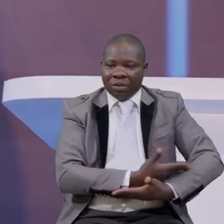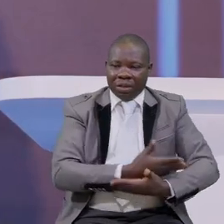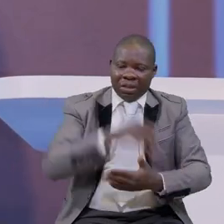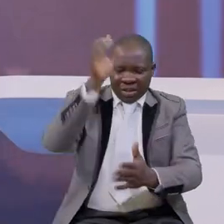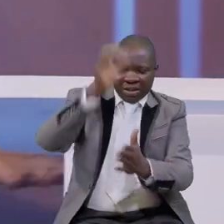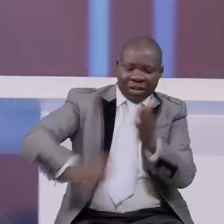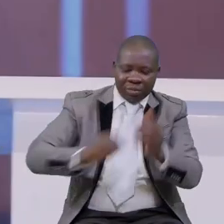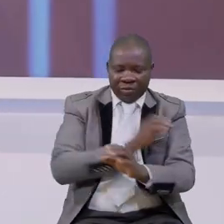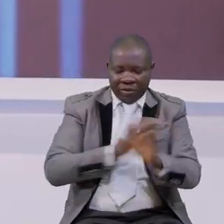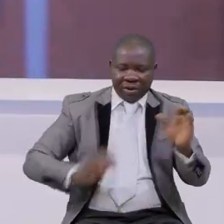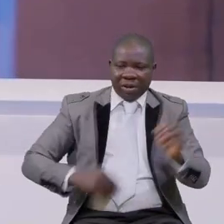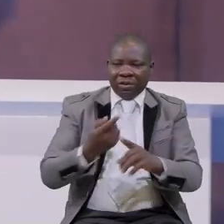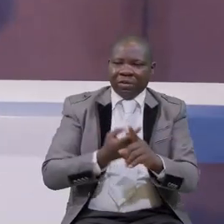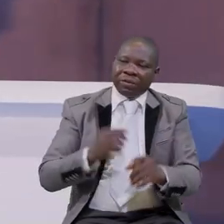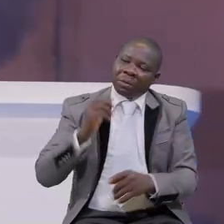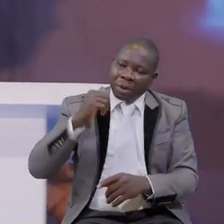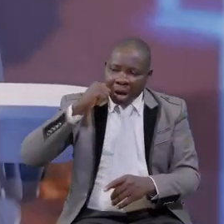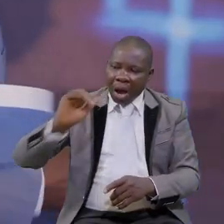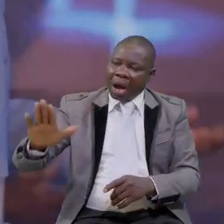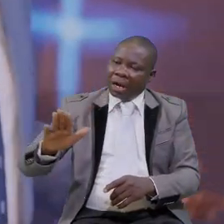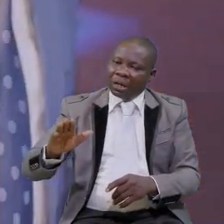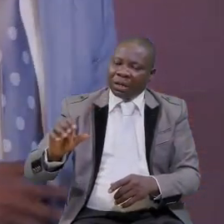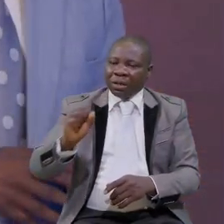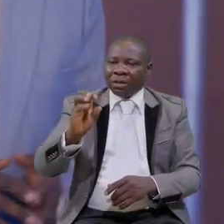vie. Et l'herboriste,